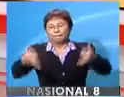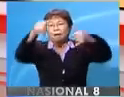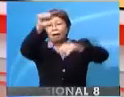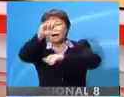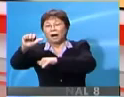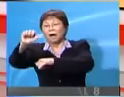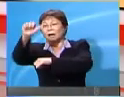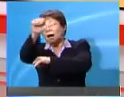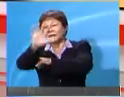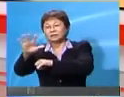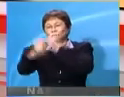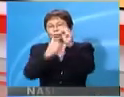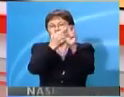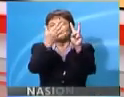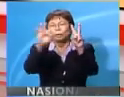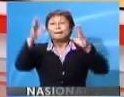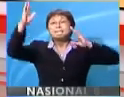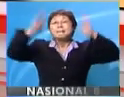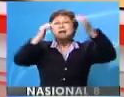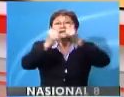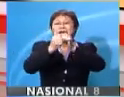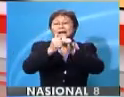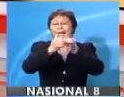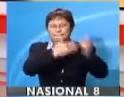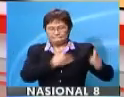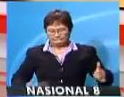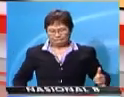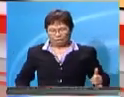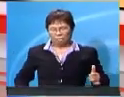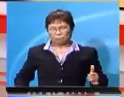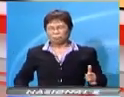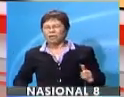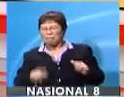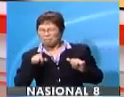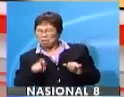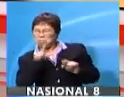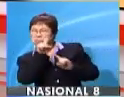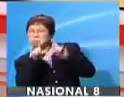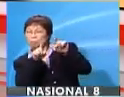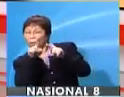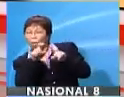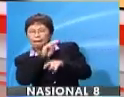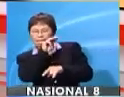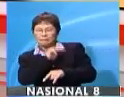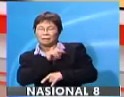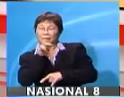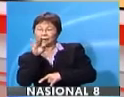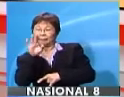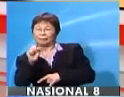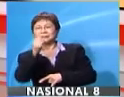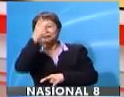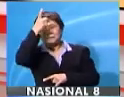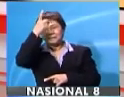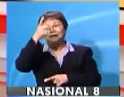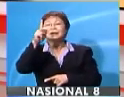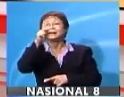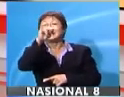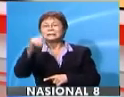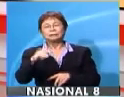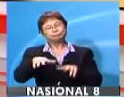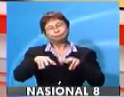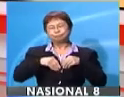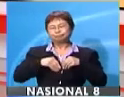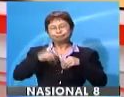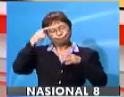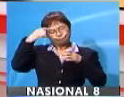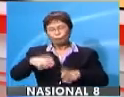Piala Asia 2019 di antara Malaysia dengan Palestin wajar dipersoalkan. Namun Menteri Belia dan Sukan Khairi Jamaluddin akur dengan